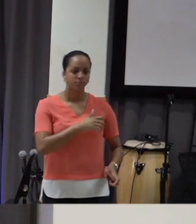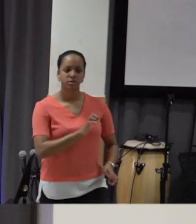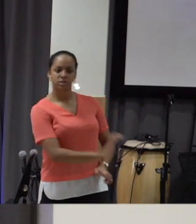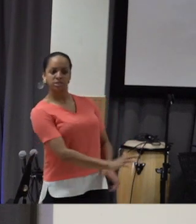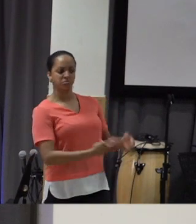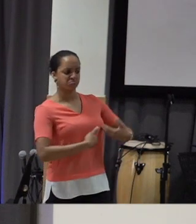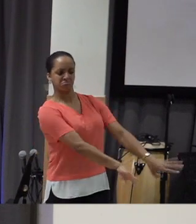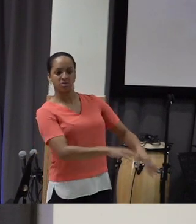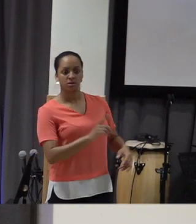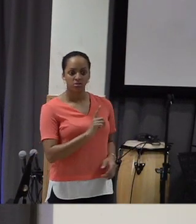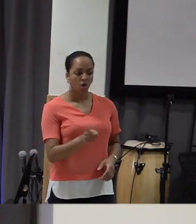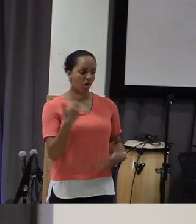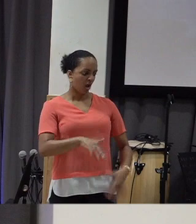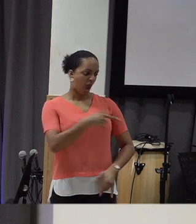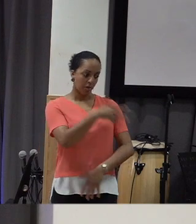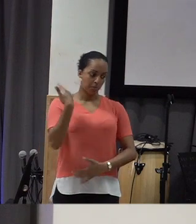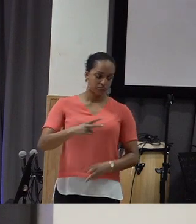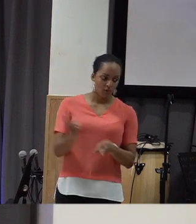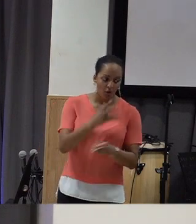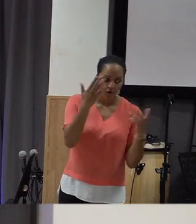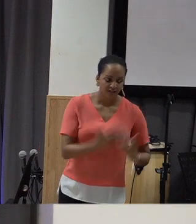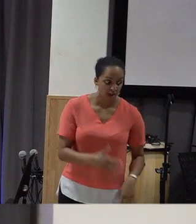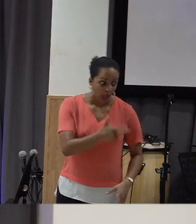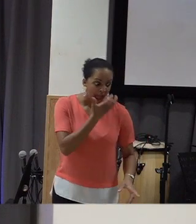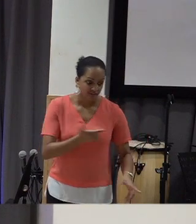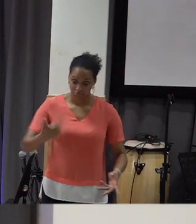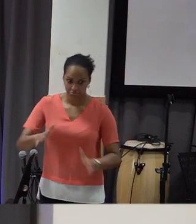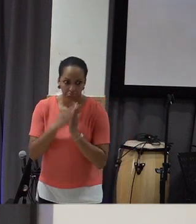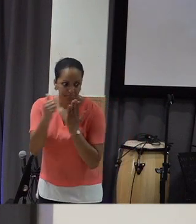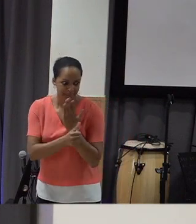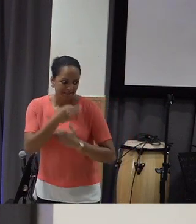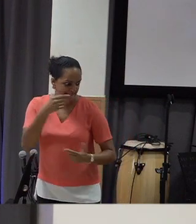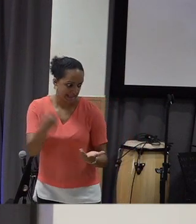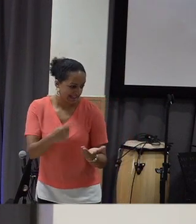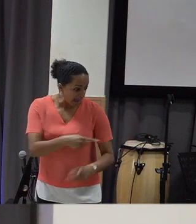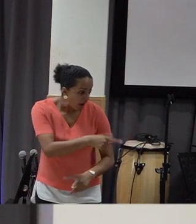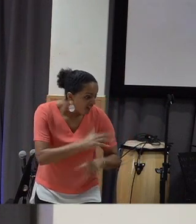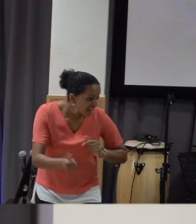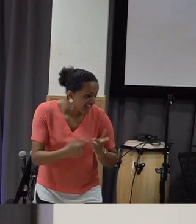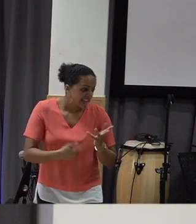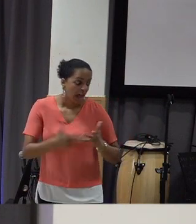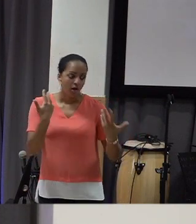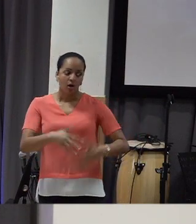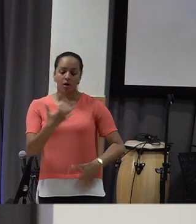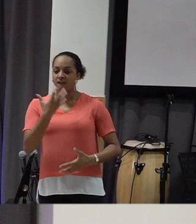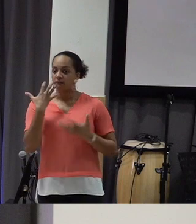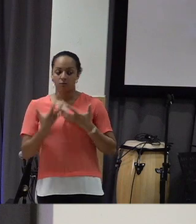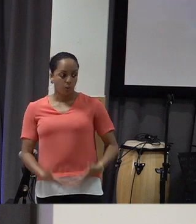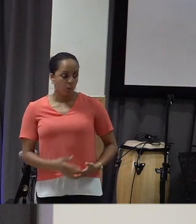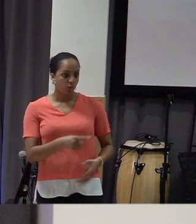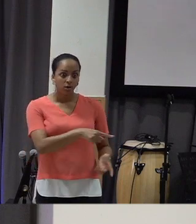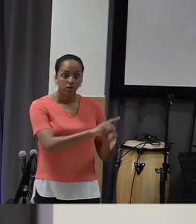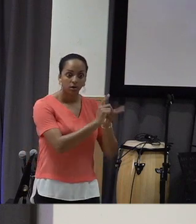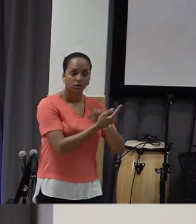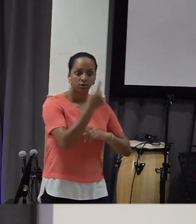le sermonne pas, ne lui balance pas une tonne de versets bibliques qui le feront culpabiliser et qui lui feront avoir parfois aussi des pensées de suicide. J'en ai